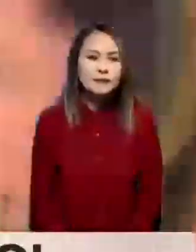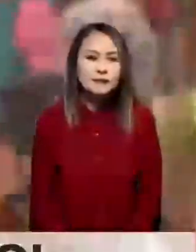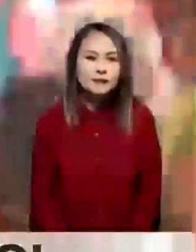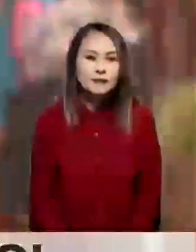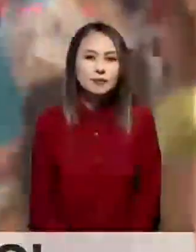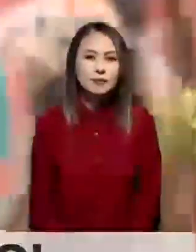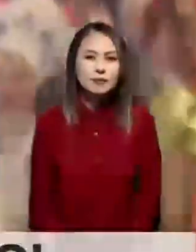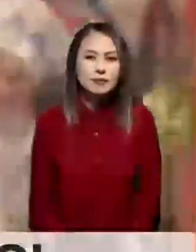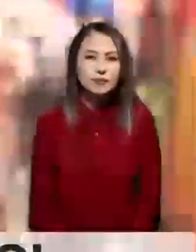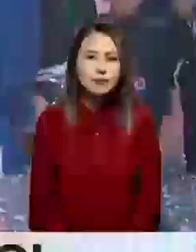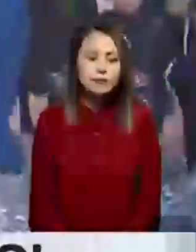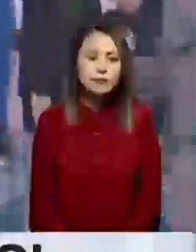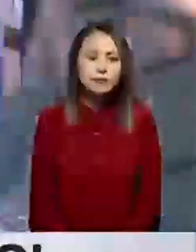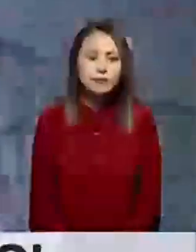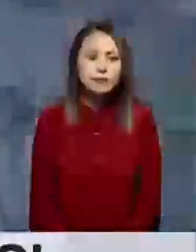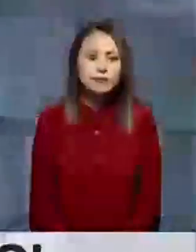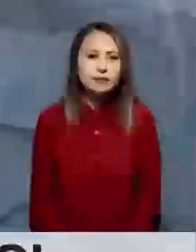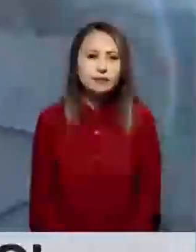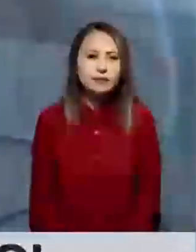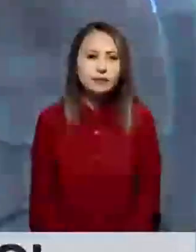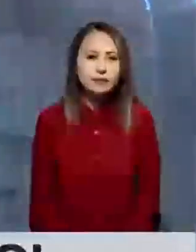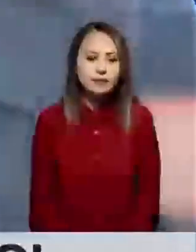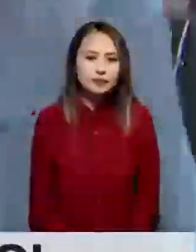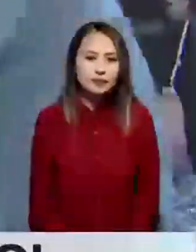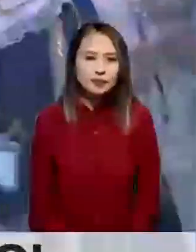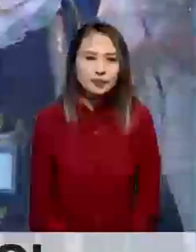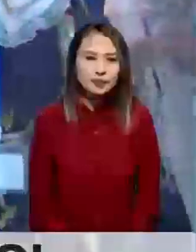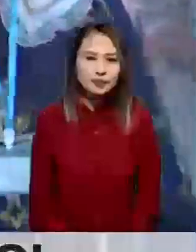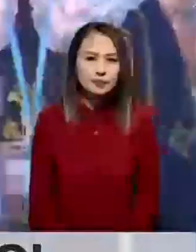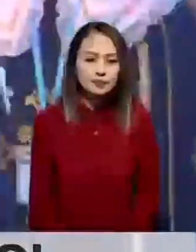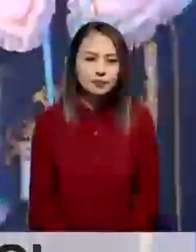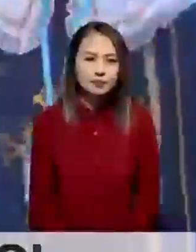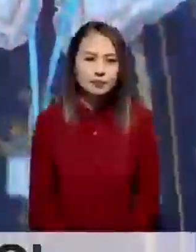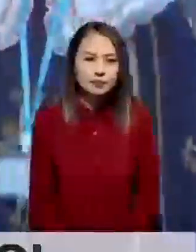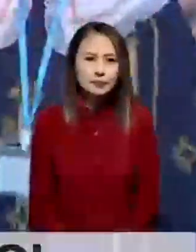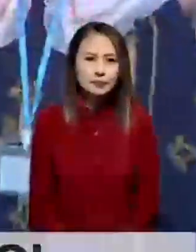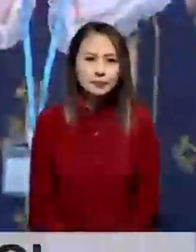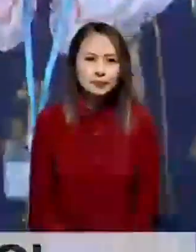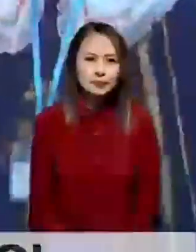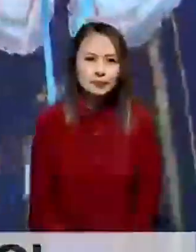Гүлжан Көленқызы, Сұлтан Бейсекенов, хабар 24, Алматы.